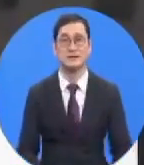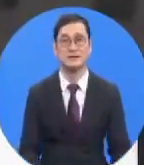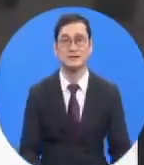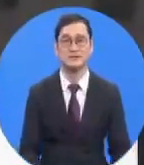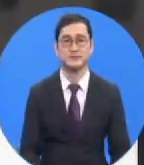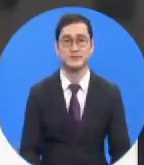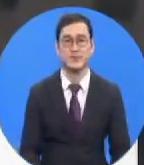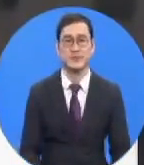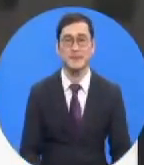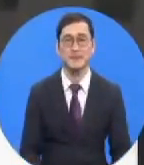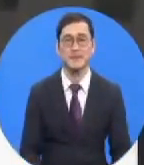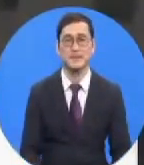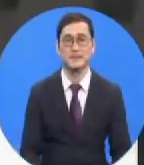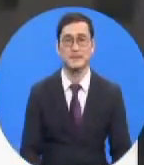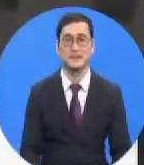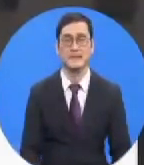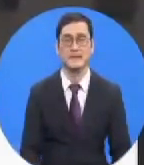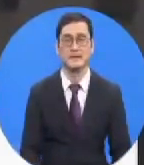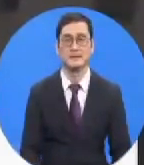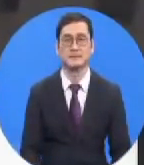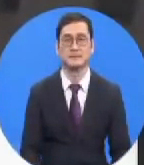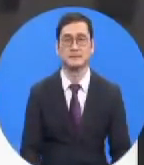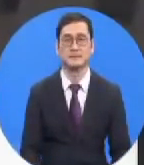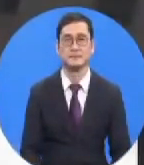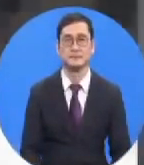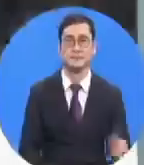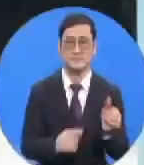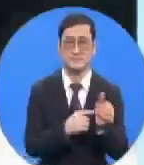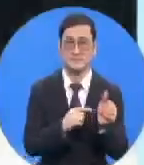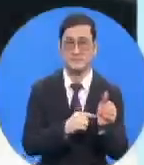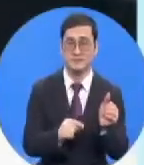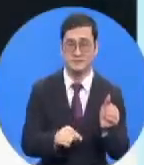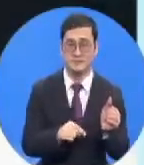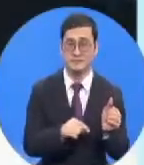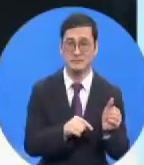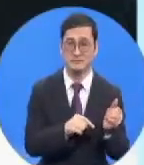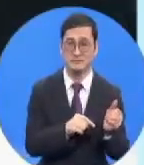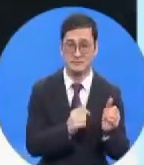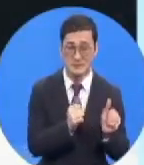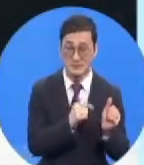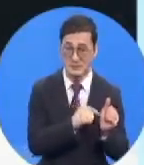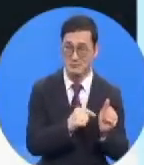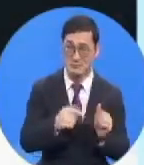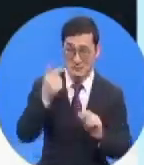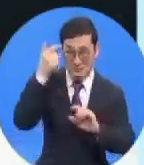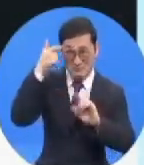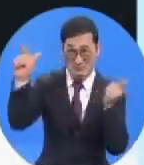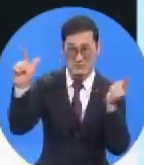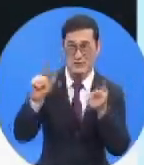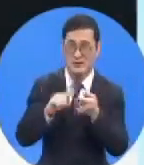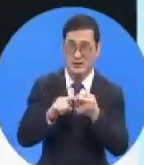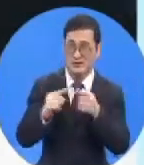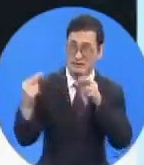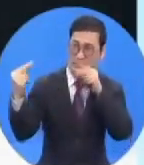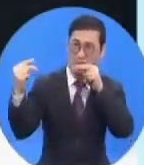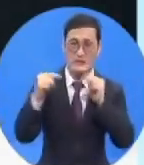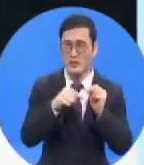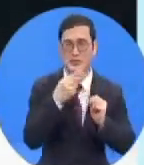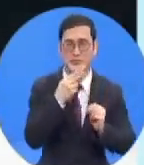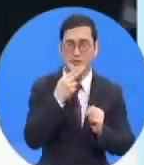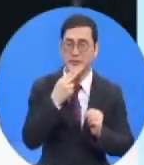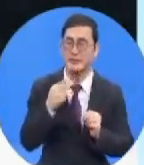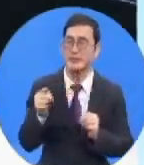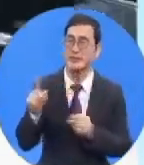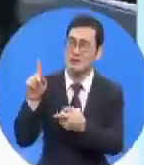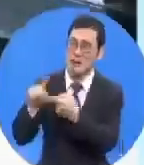네. 박근혜 전 대통령 측에서는 딱히 이렇게 상고를 하거나 응한 게 없었기 때문에 그대로 확정이 될 거라 예상이 됐었던 거고요. 네. 박근혜